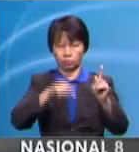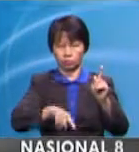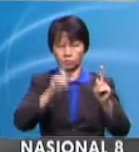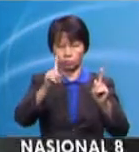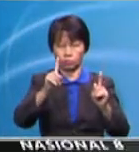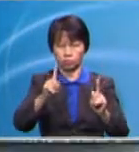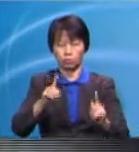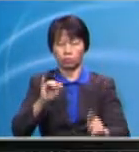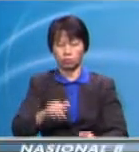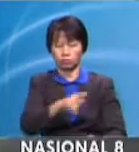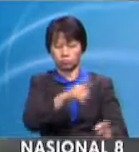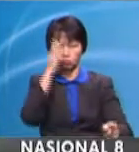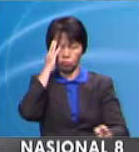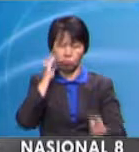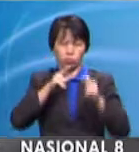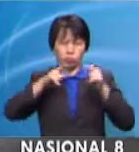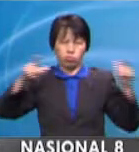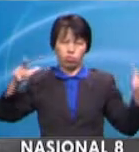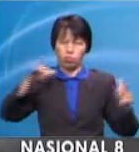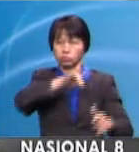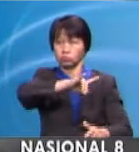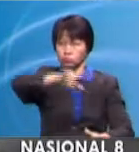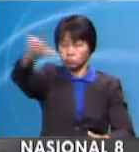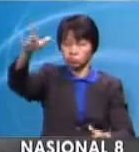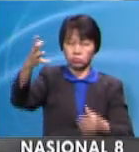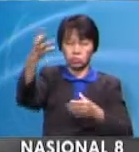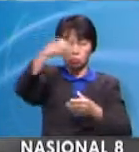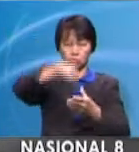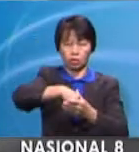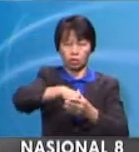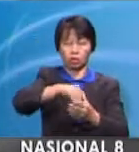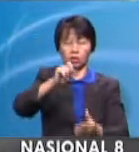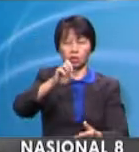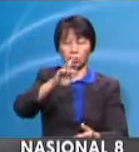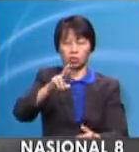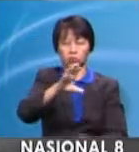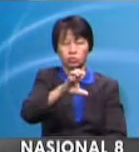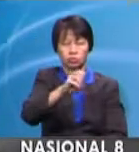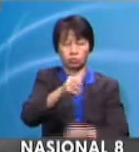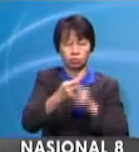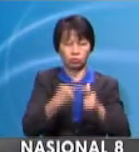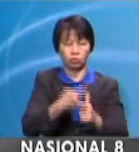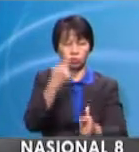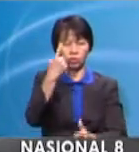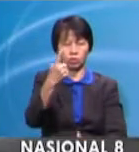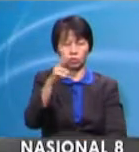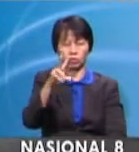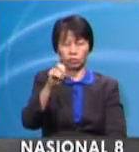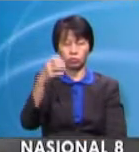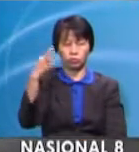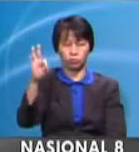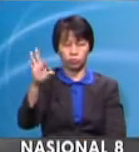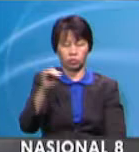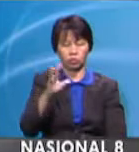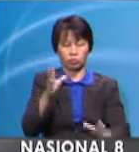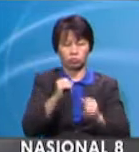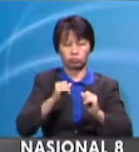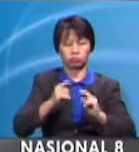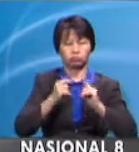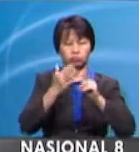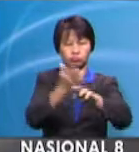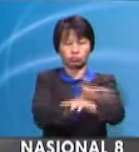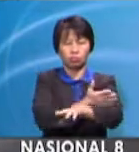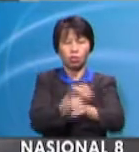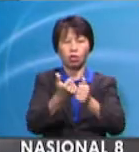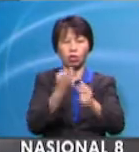mula Yang berpengalaman luas dalam bidang penerbangan menyertai Air lingus sebagai CEO pada September 2009 dan memulihkan Syarikat itu